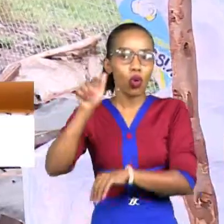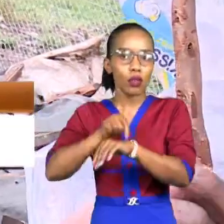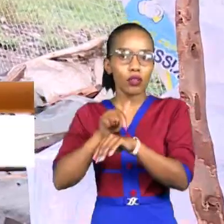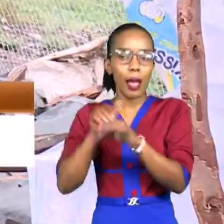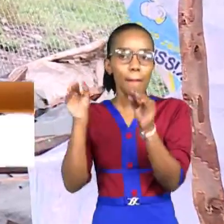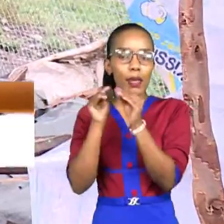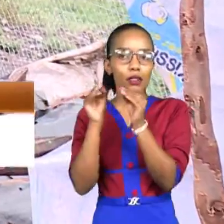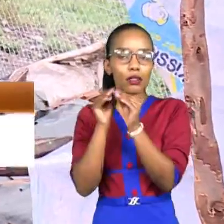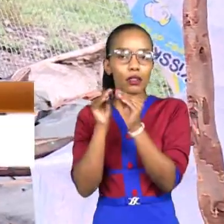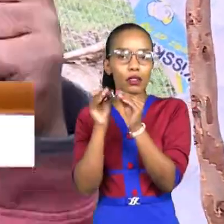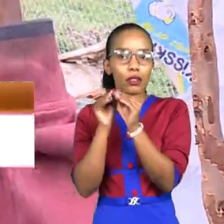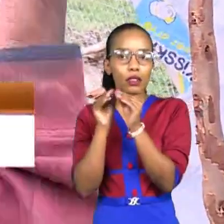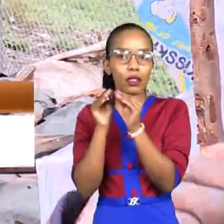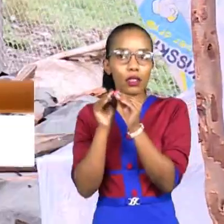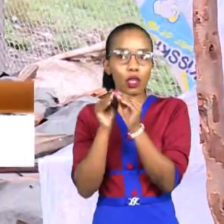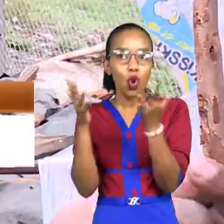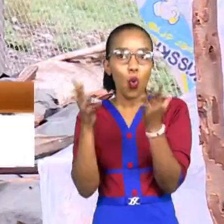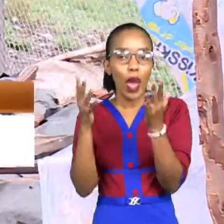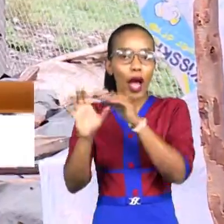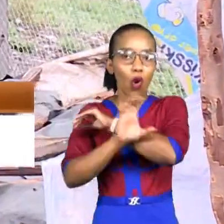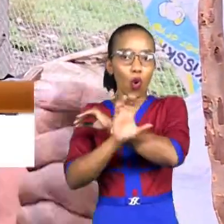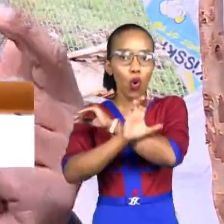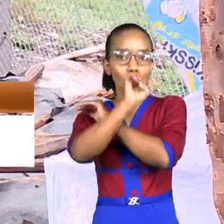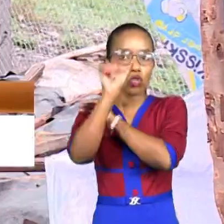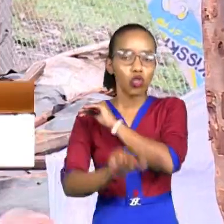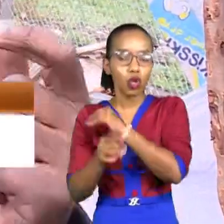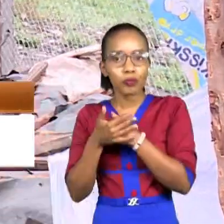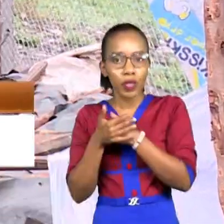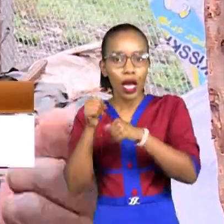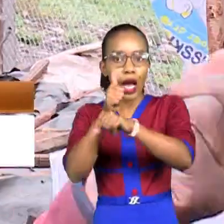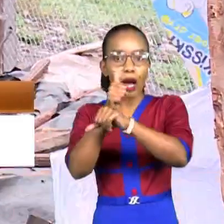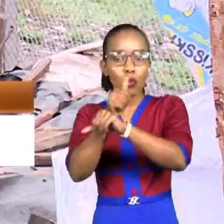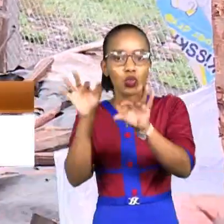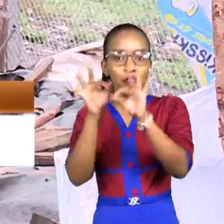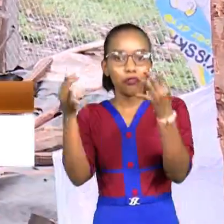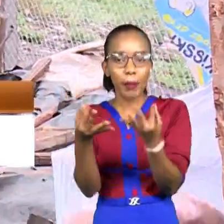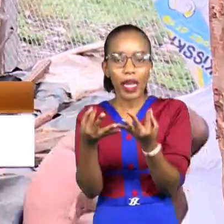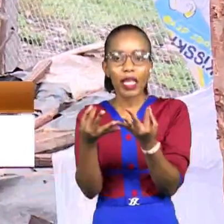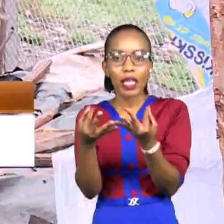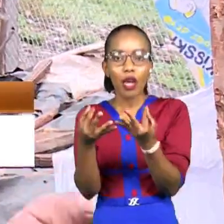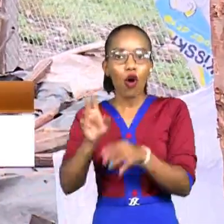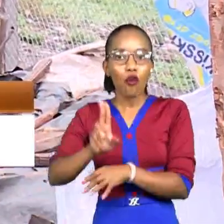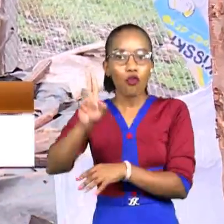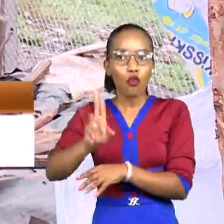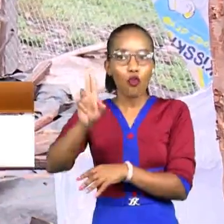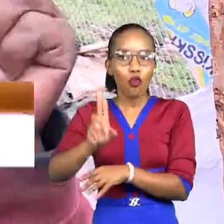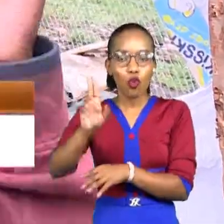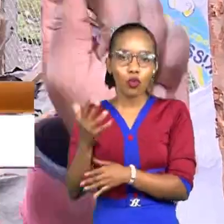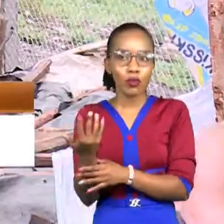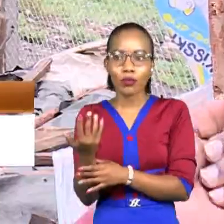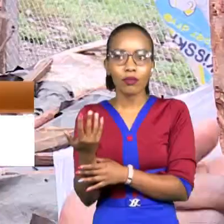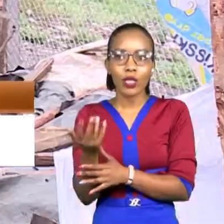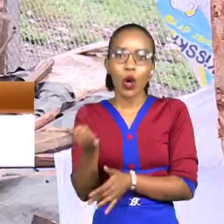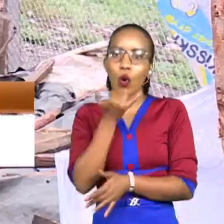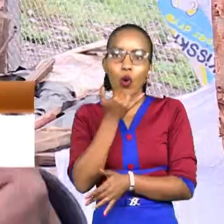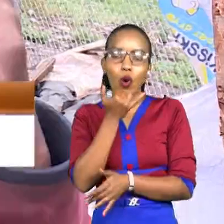mkutano hapo upande wa coast na kutusi familia ya Kenyatta. Yani sasa hiyo ni